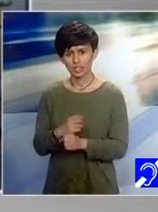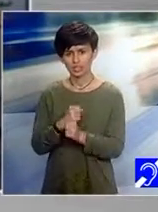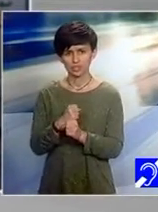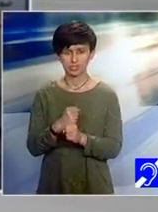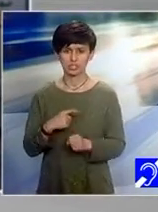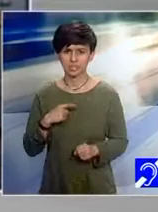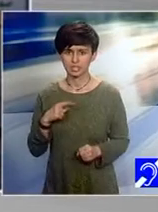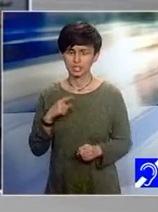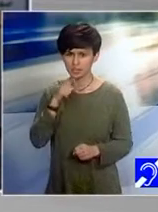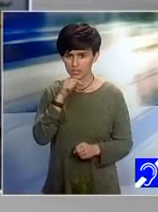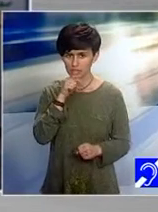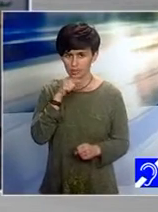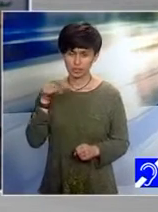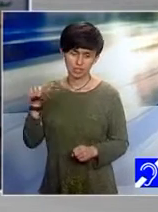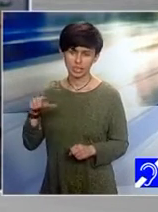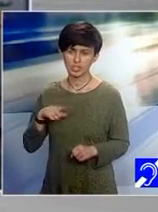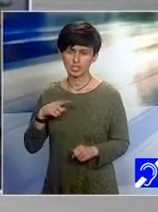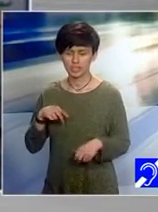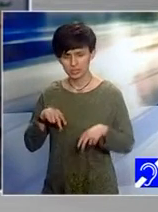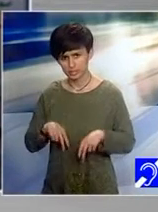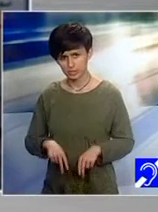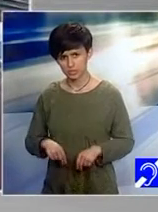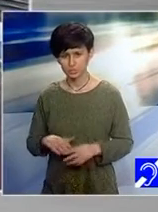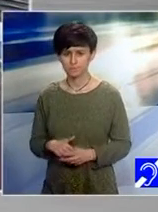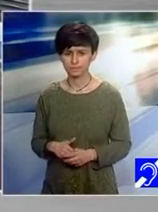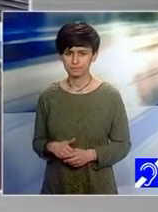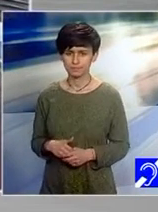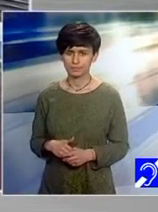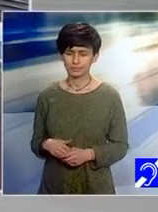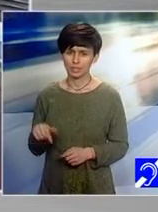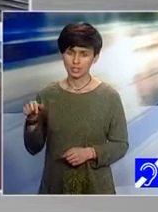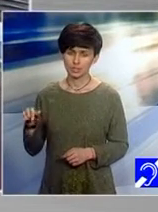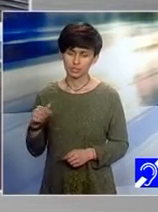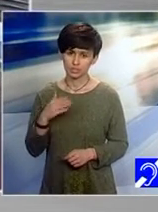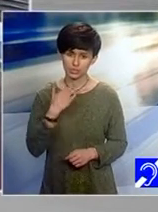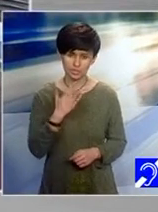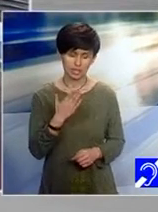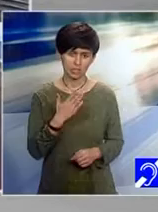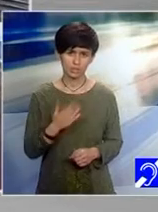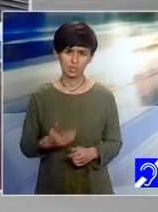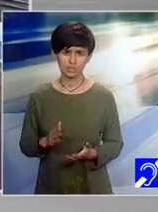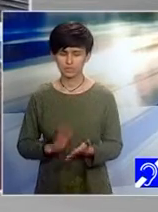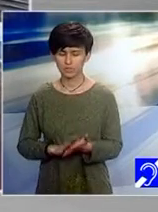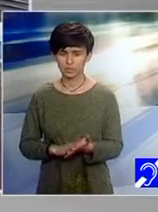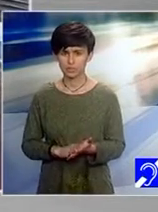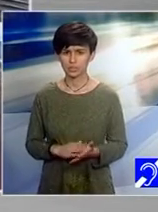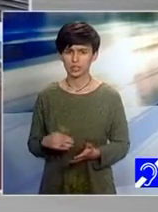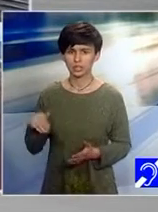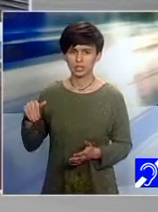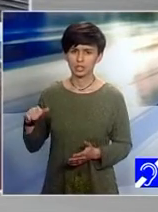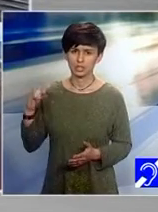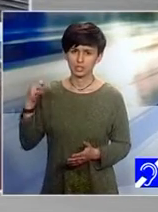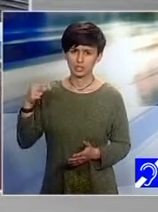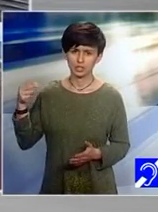Călinescu. Și printre altele, acestui domn se datorează faptul că Horia Mihail concertează deja a